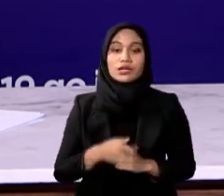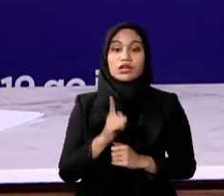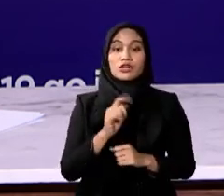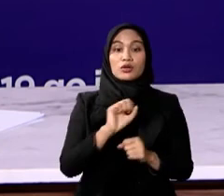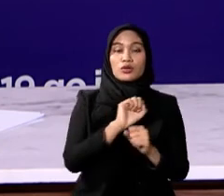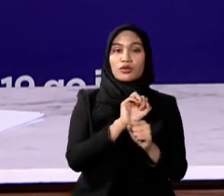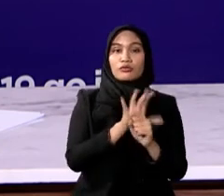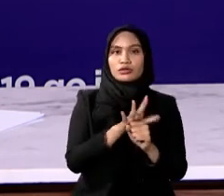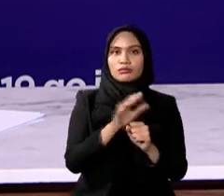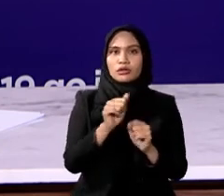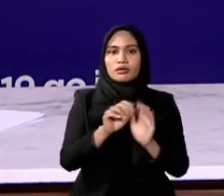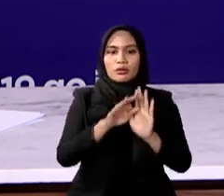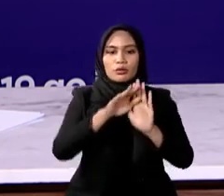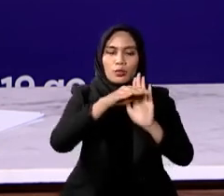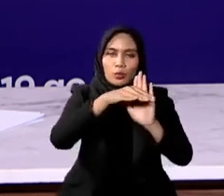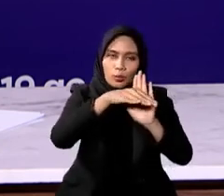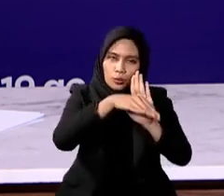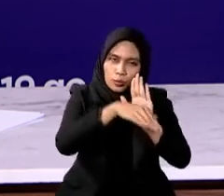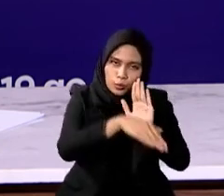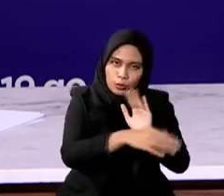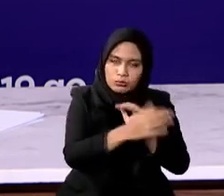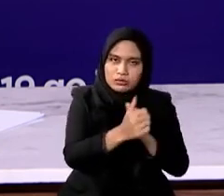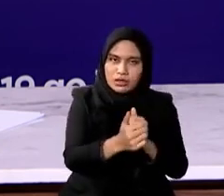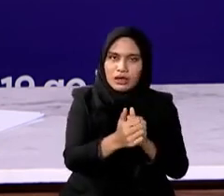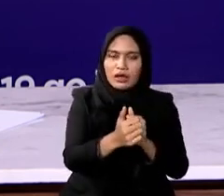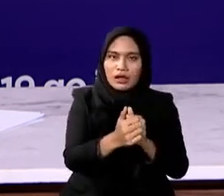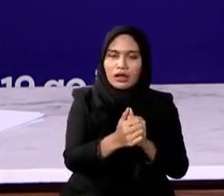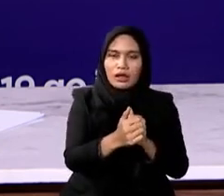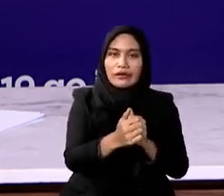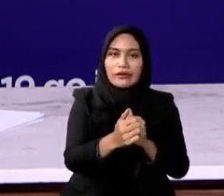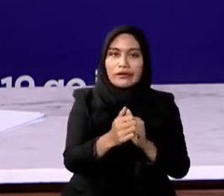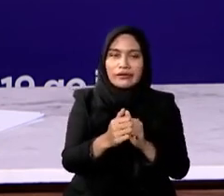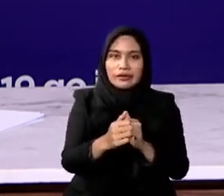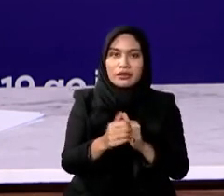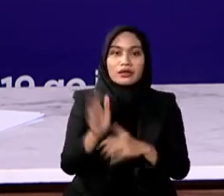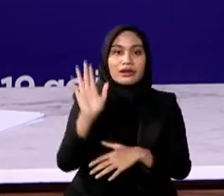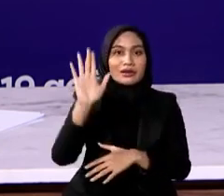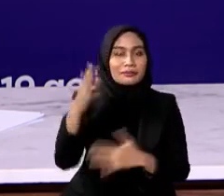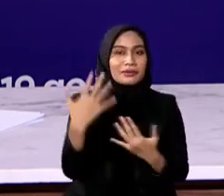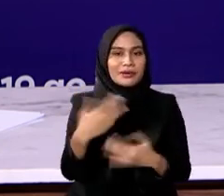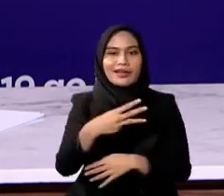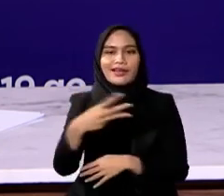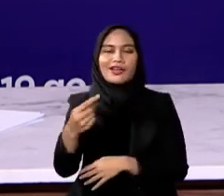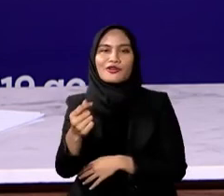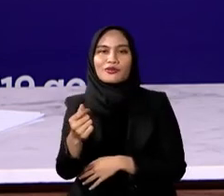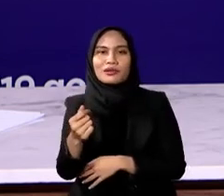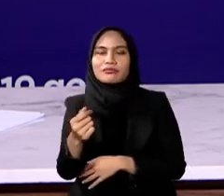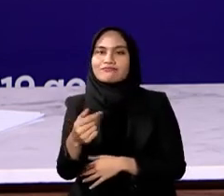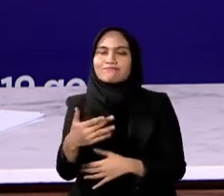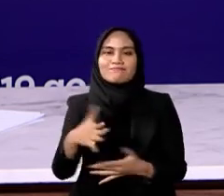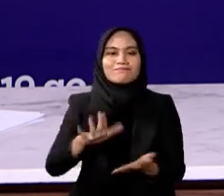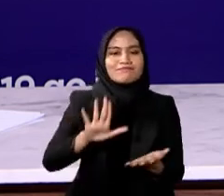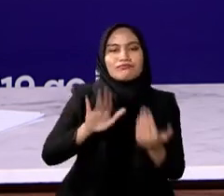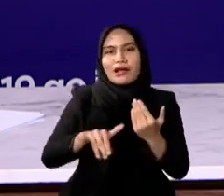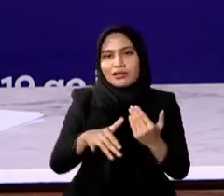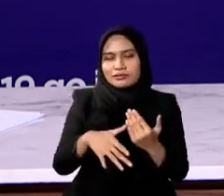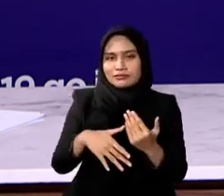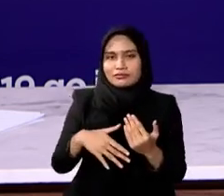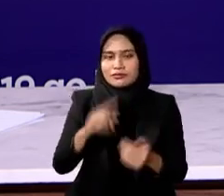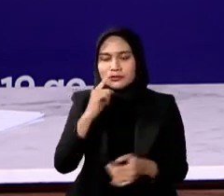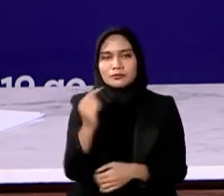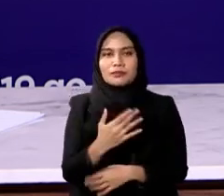COVID-19 dapat dikendalikan dengan baik, maka akan mempercepat pemulihan ekonomi termasuk di sektor